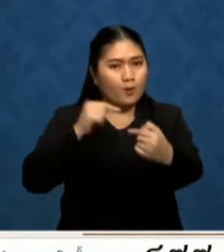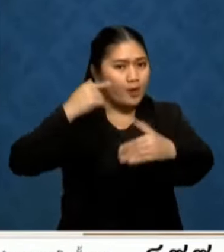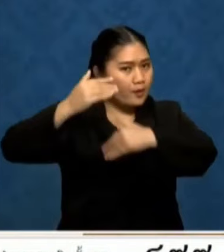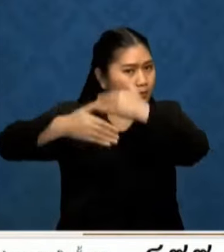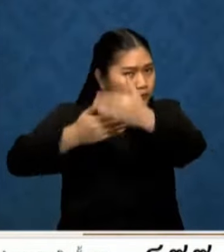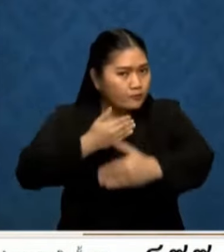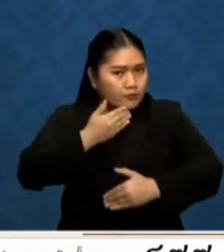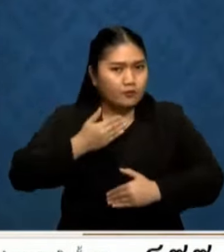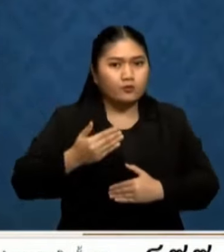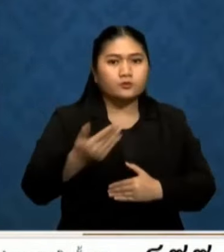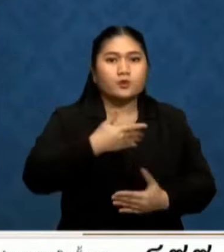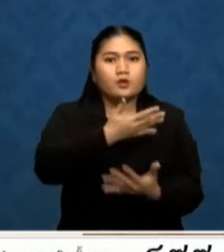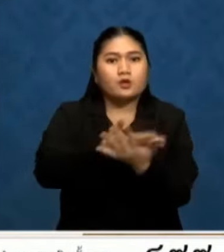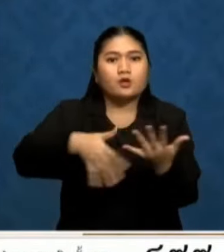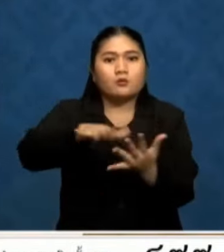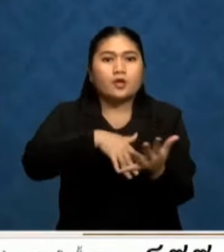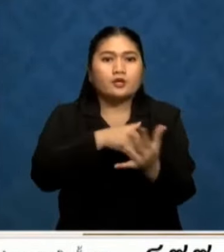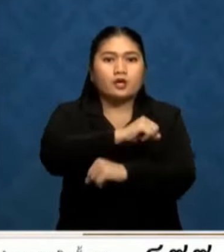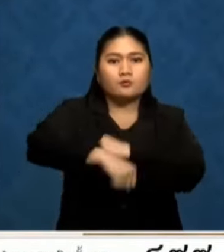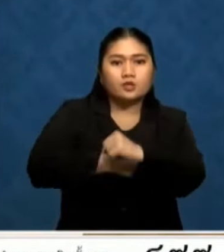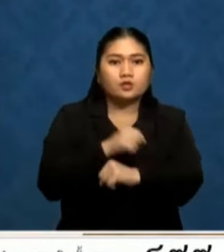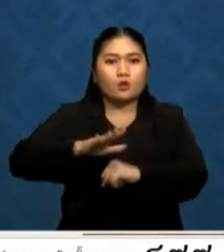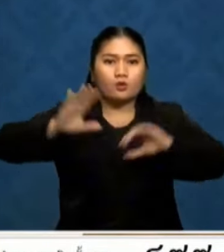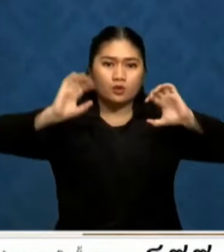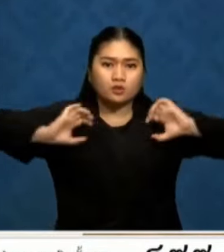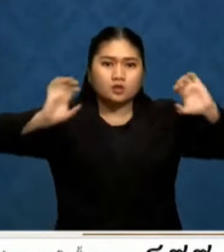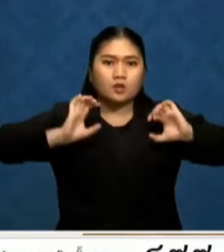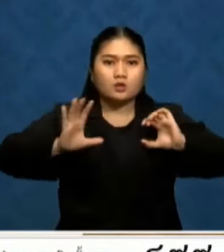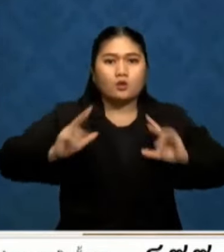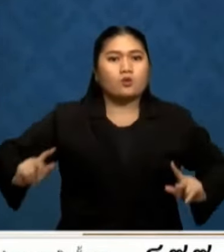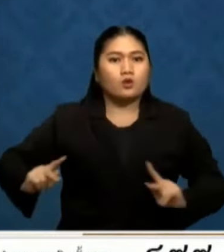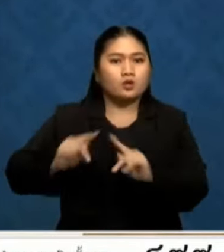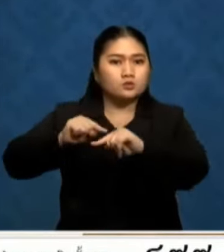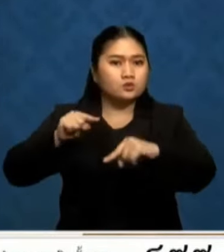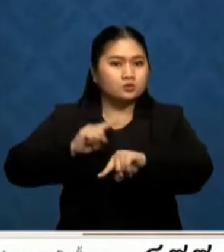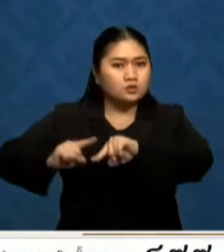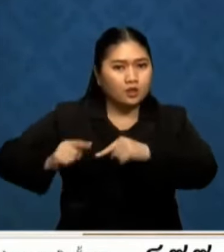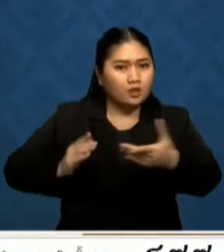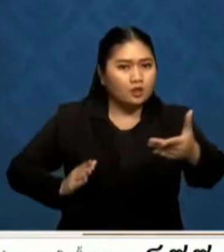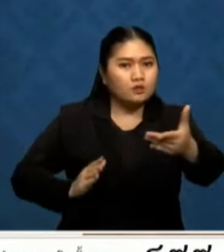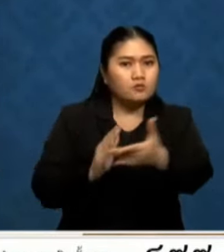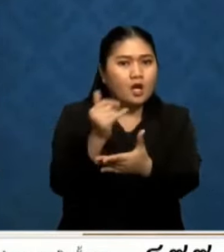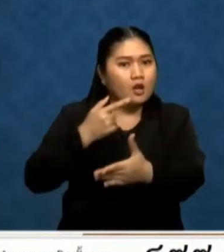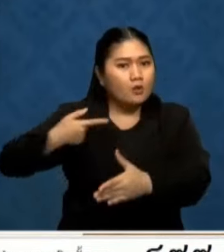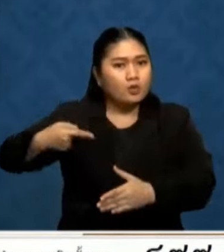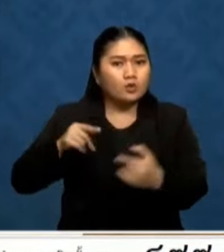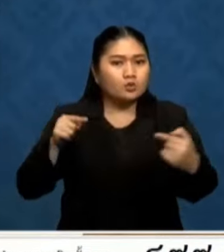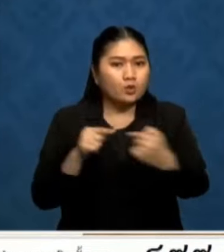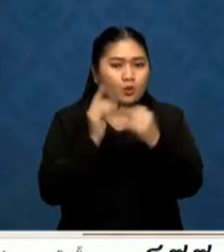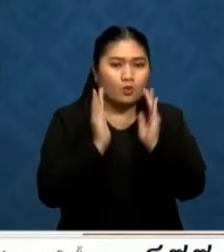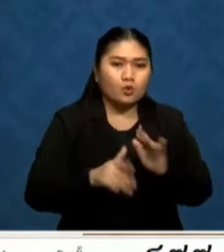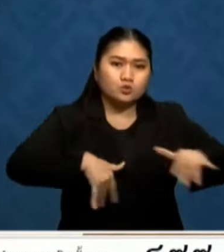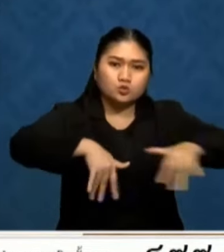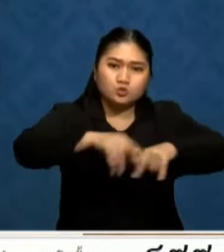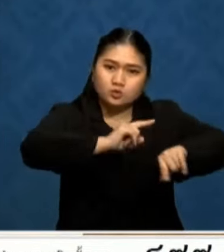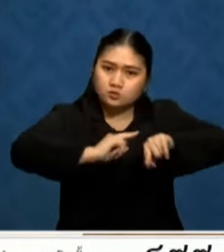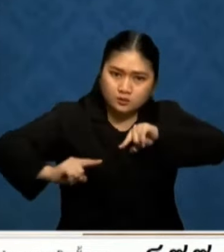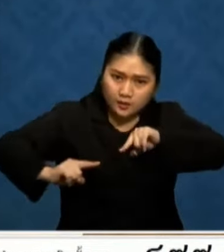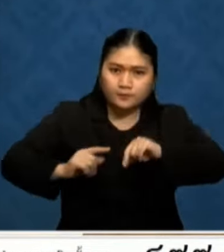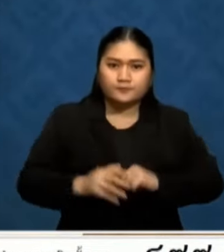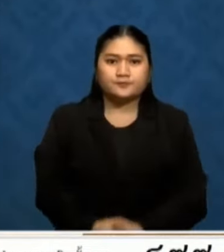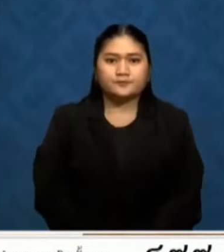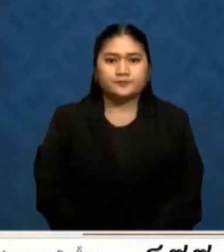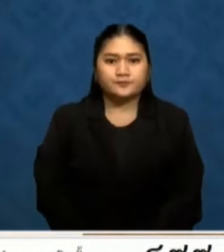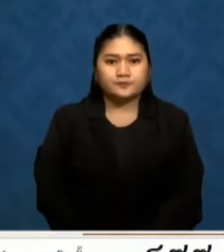ืนและแผนการปริบติราชการของกระสวงเพื่ให้เกิดผลสำริษและประโยชน์สูงสุต่ประชาชนอย่างเป็รปธรรม